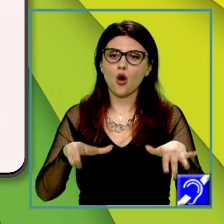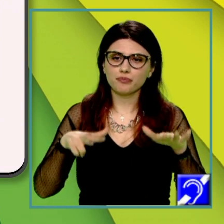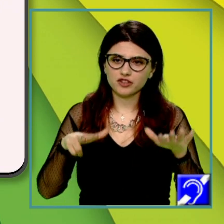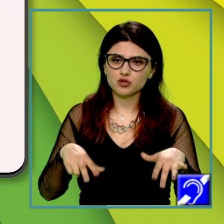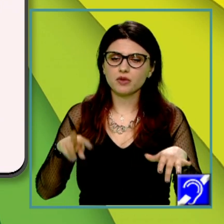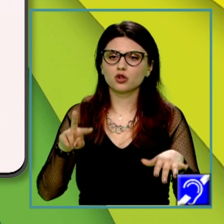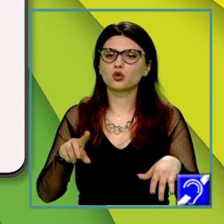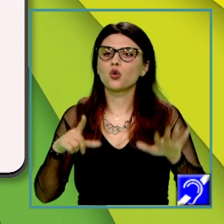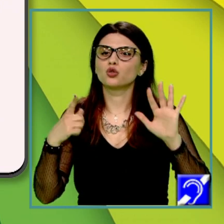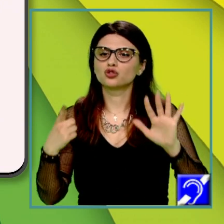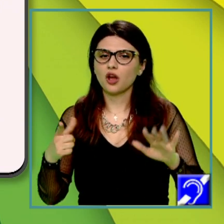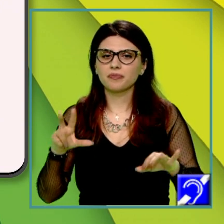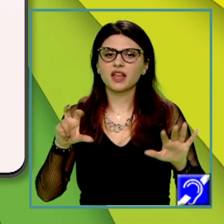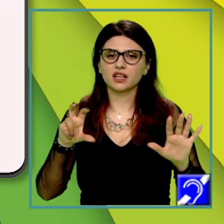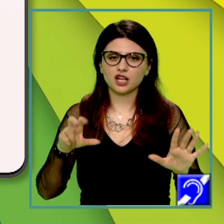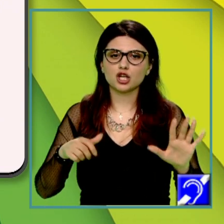1827